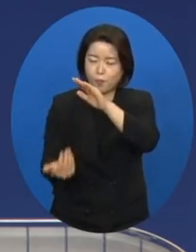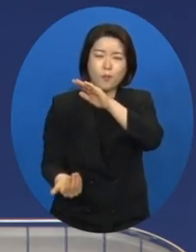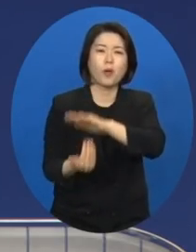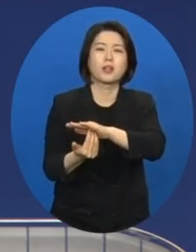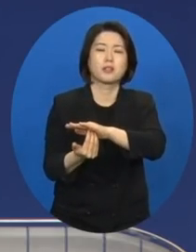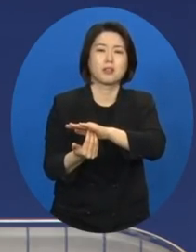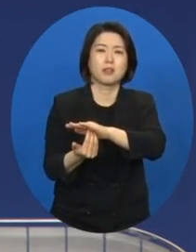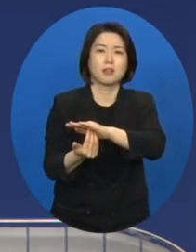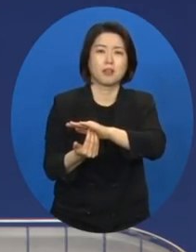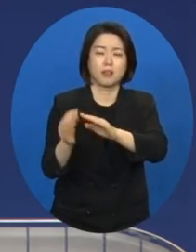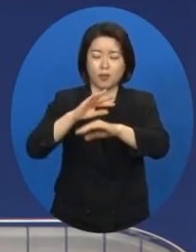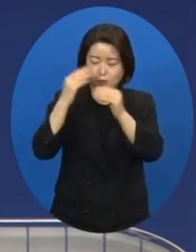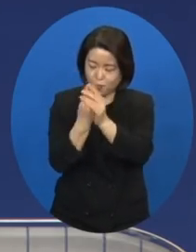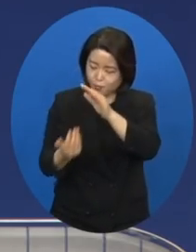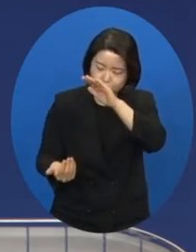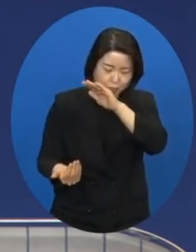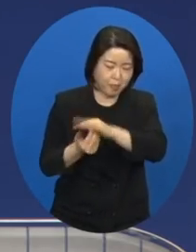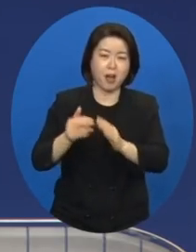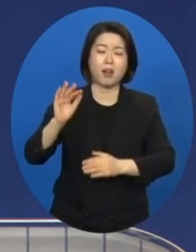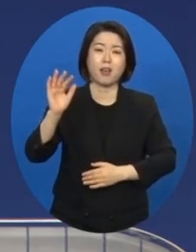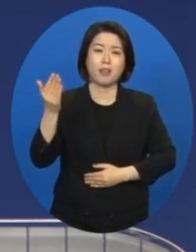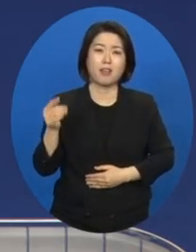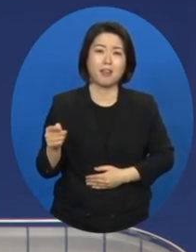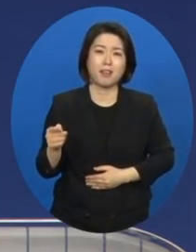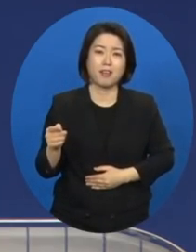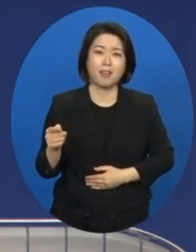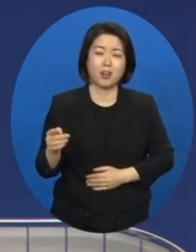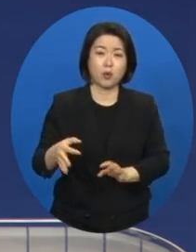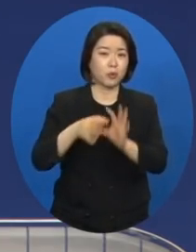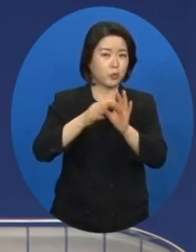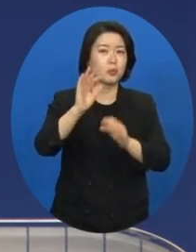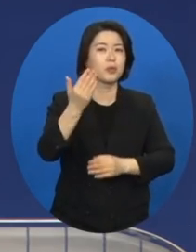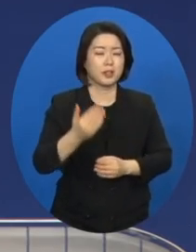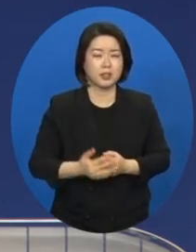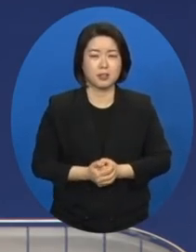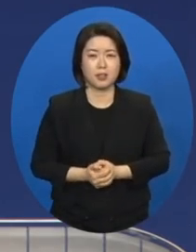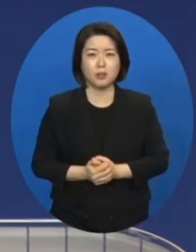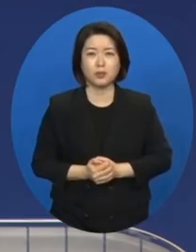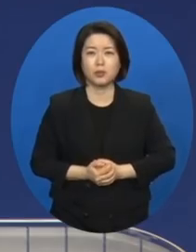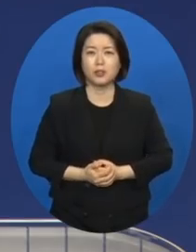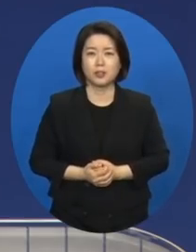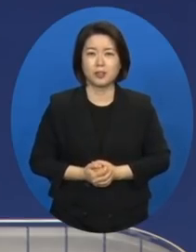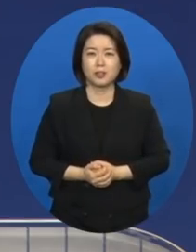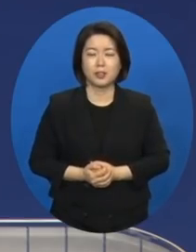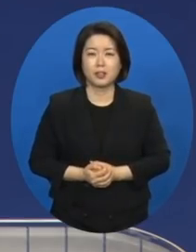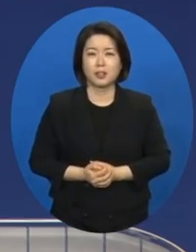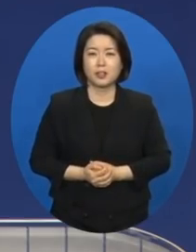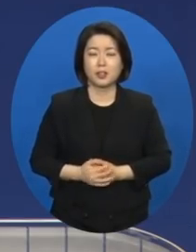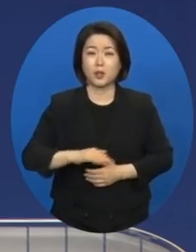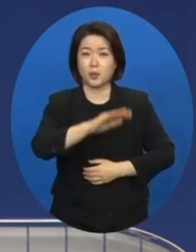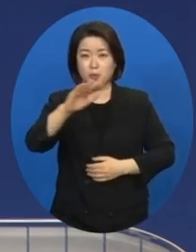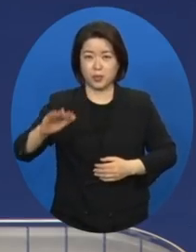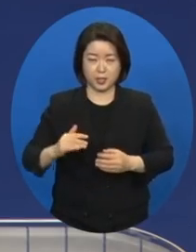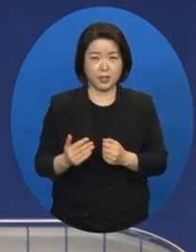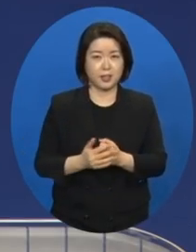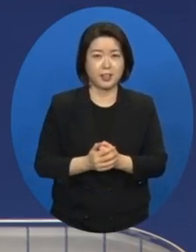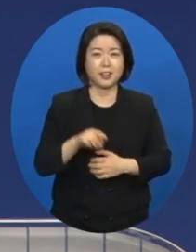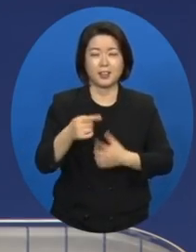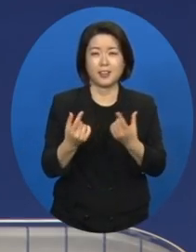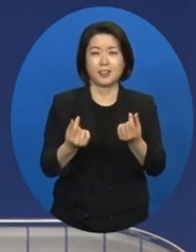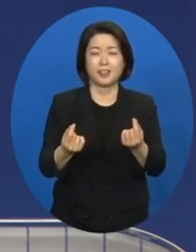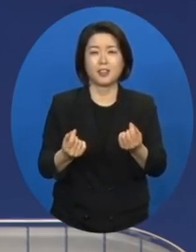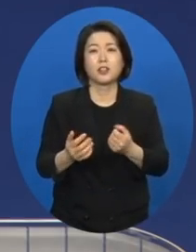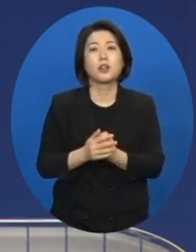is finished, 다 이루었다라고 하는 도구가 되지 않습니까? 그래서 우리가 그러한